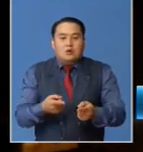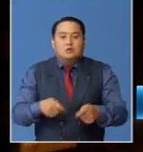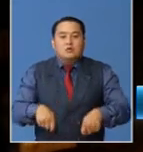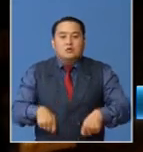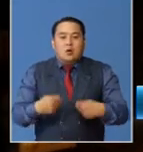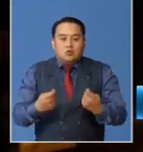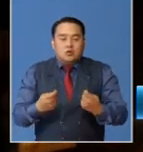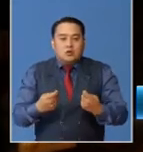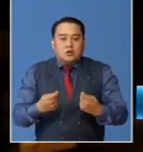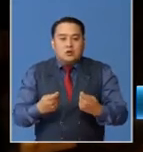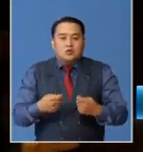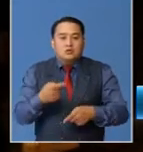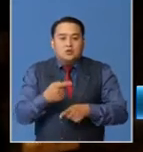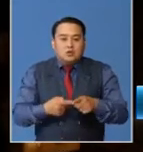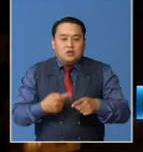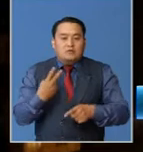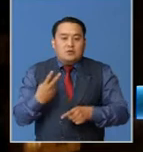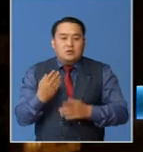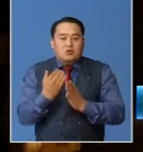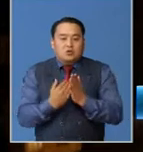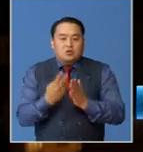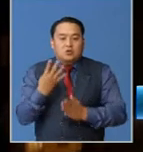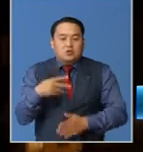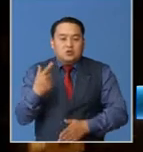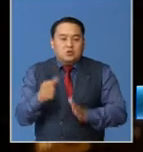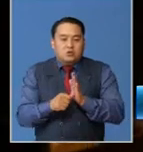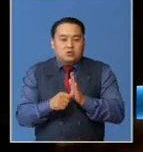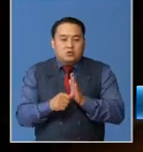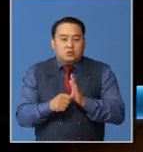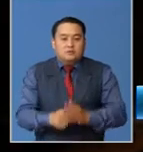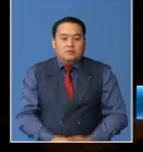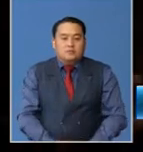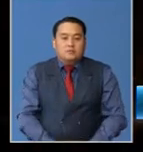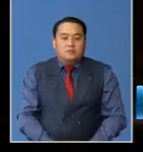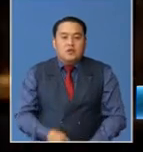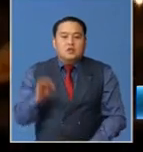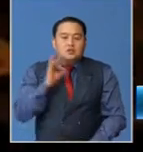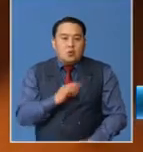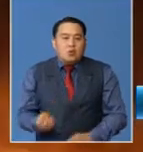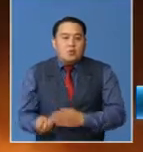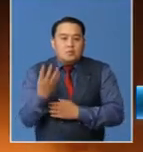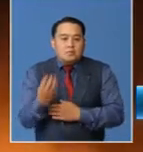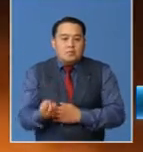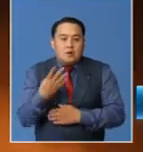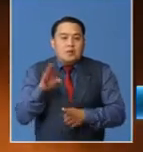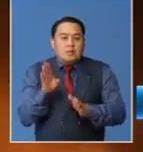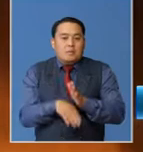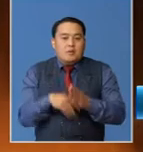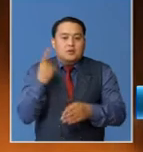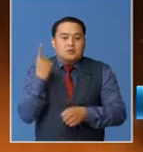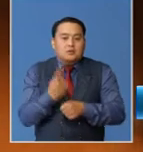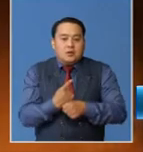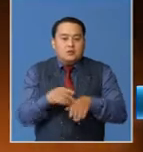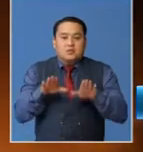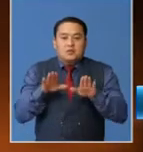административном правонарушении по части 2 статьи 436 КОАП РК. Применение пиротехнических изделий в неотведенных для